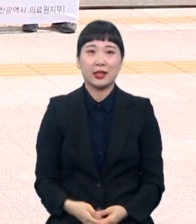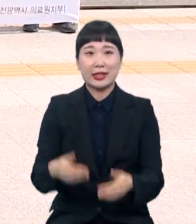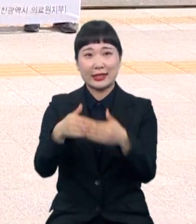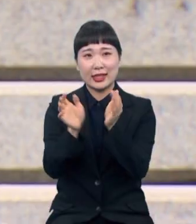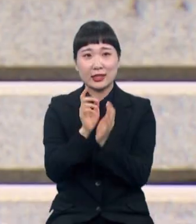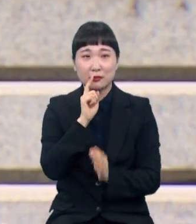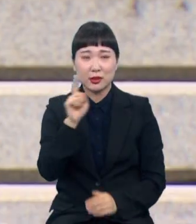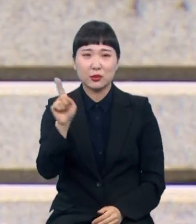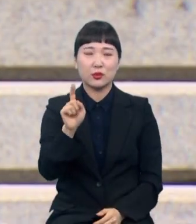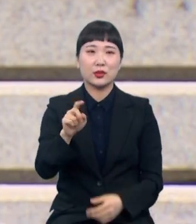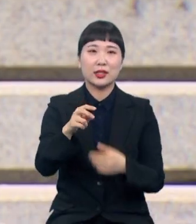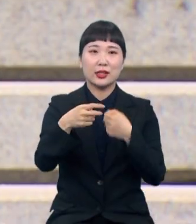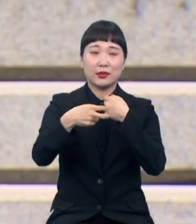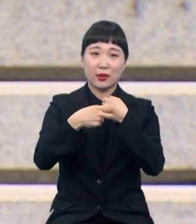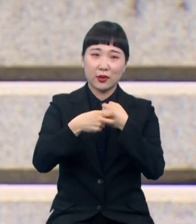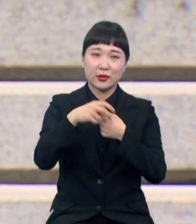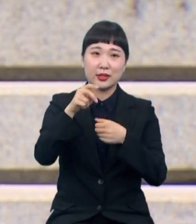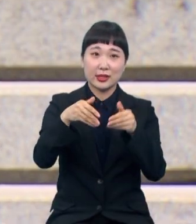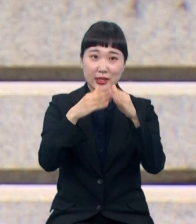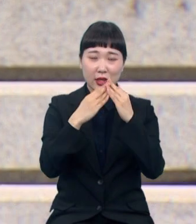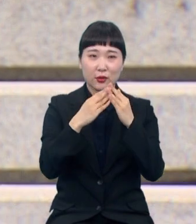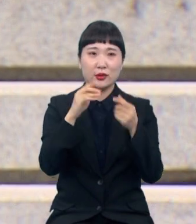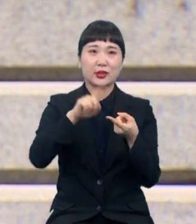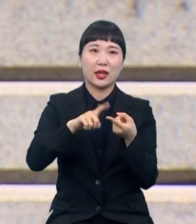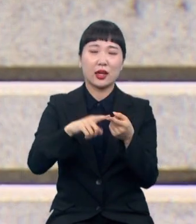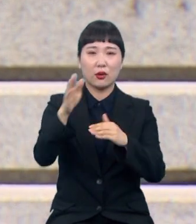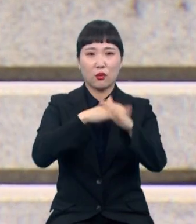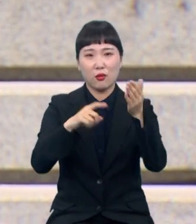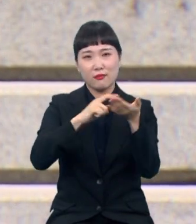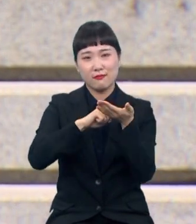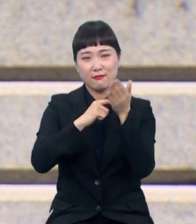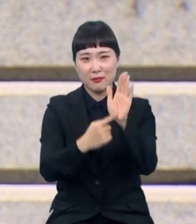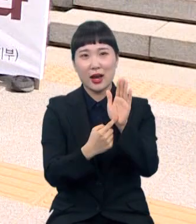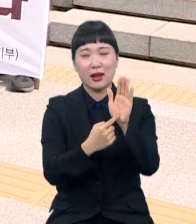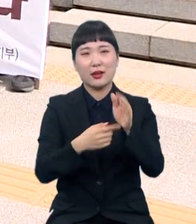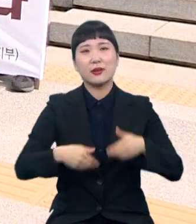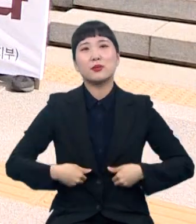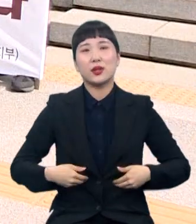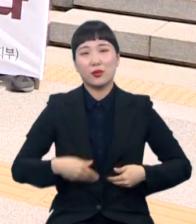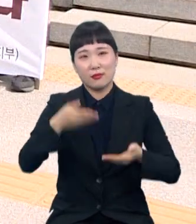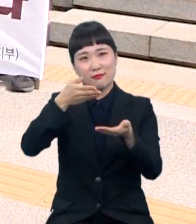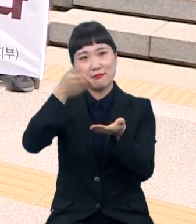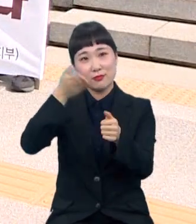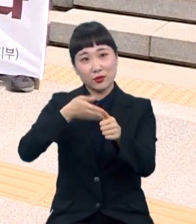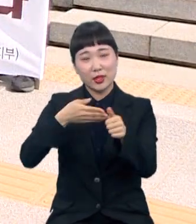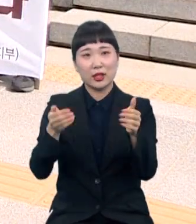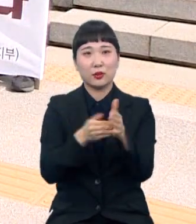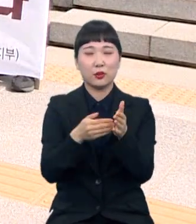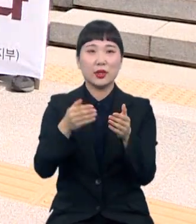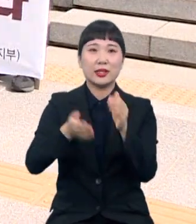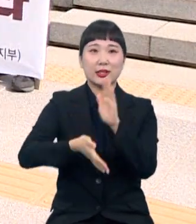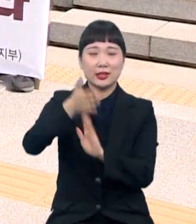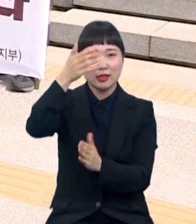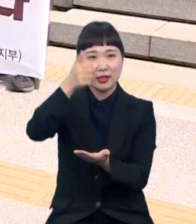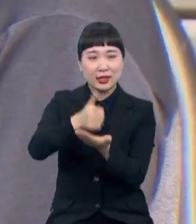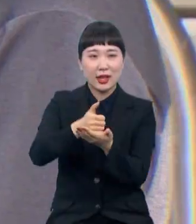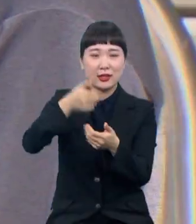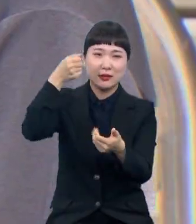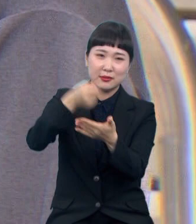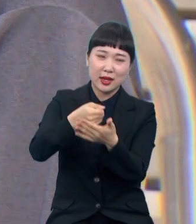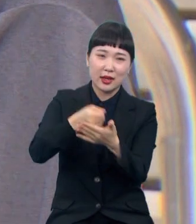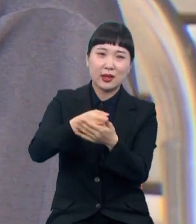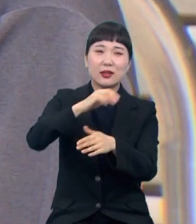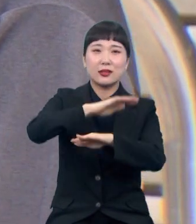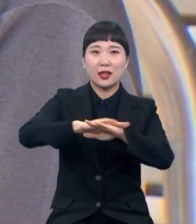시민사회단체들은 제2인천의료원 설립을 위한 공론화 실시를 요구하는 한편 인천시의 결단을 촉구하는 기자회견을